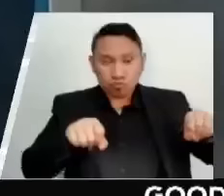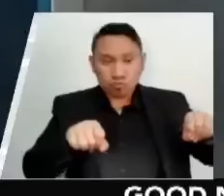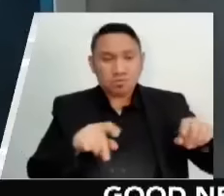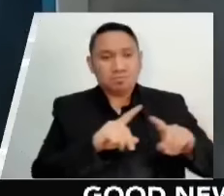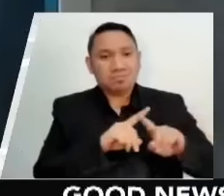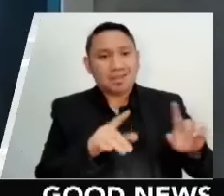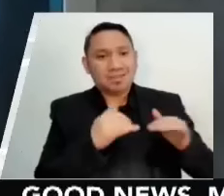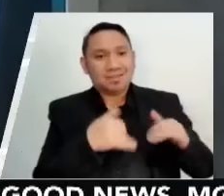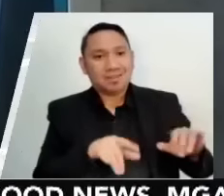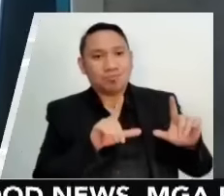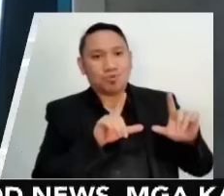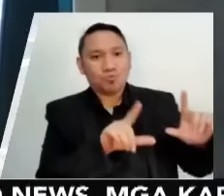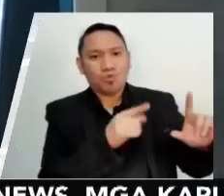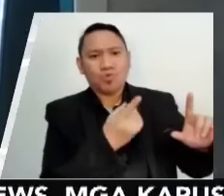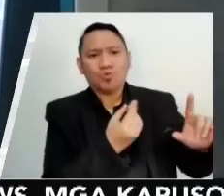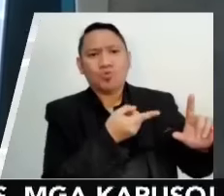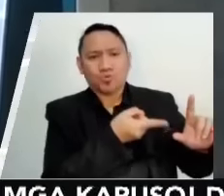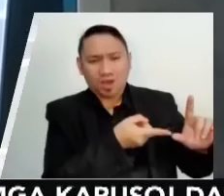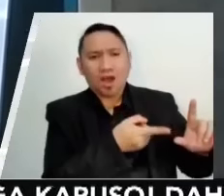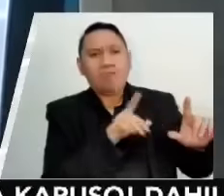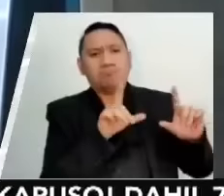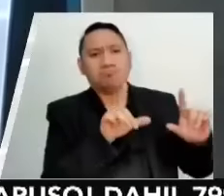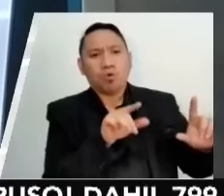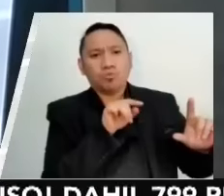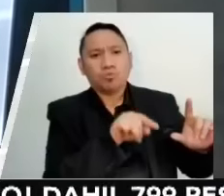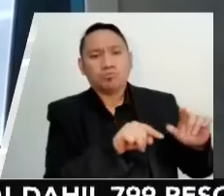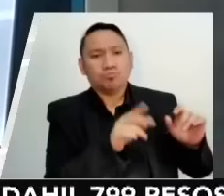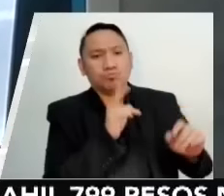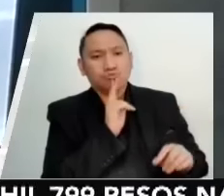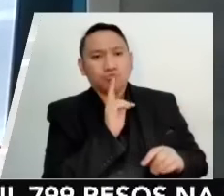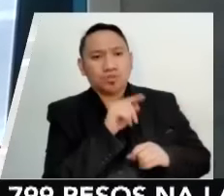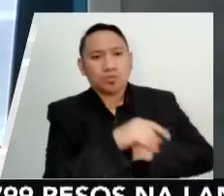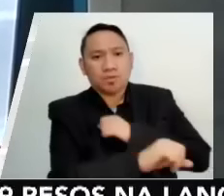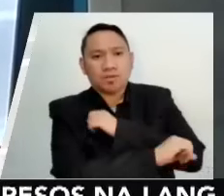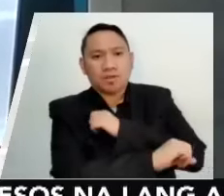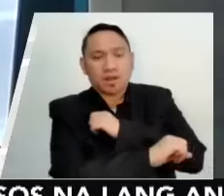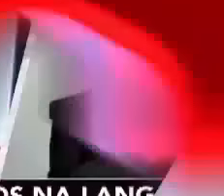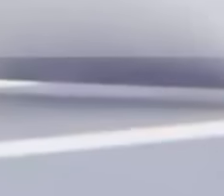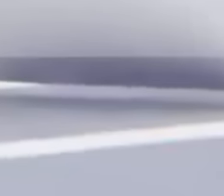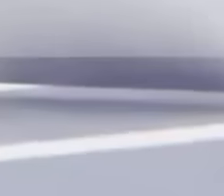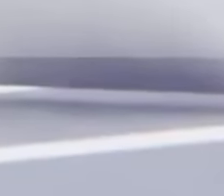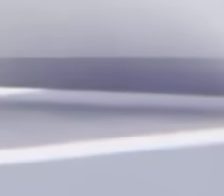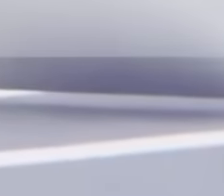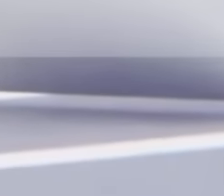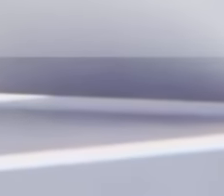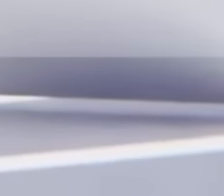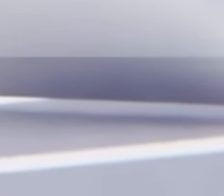sa pagnanakaw. Kung paano sila nabiso, alamin sa pagtutok ni John Consulta.